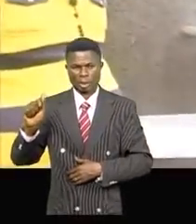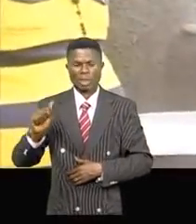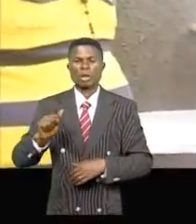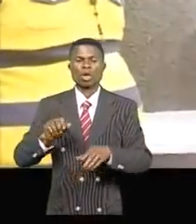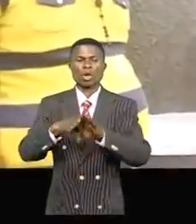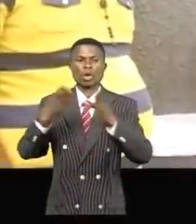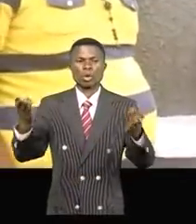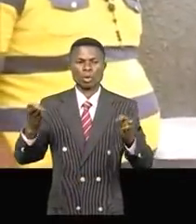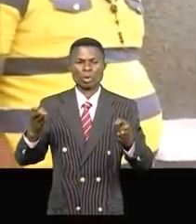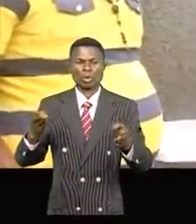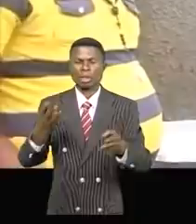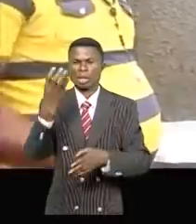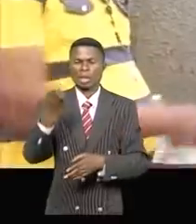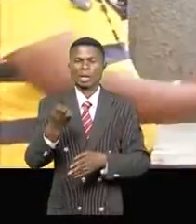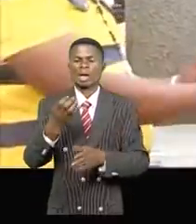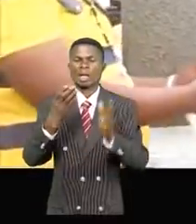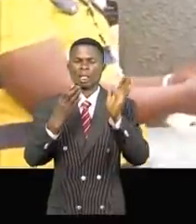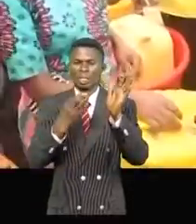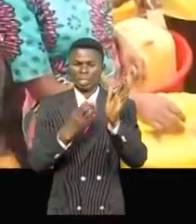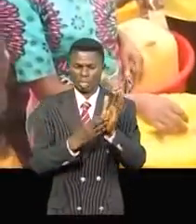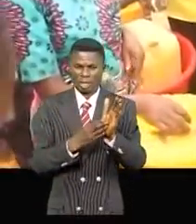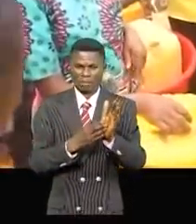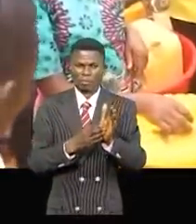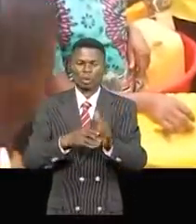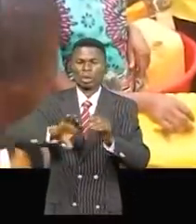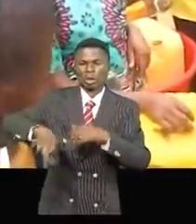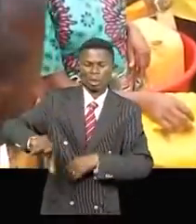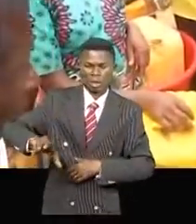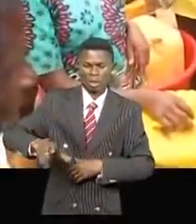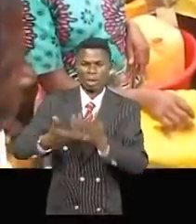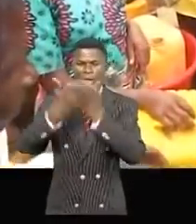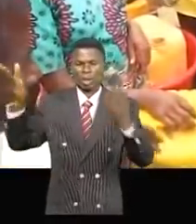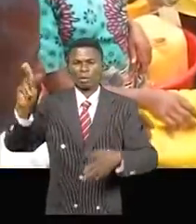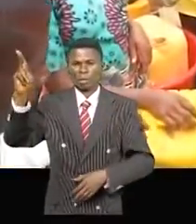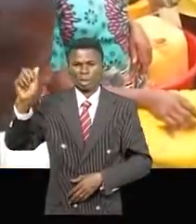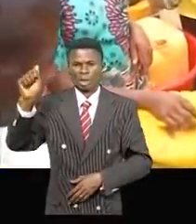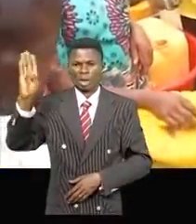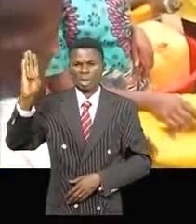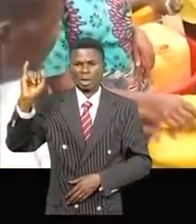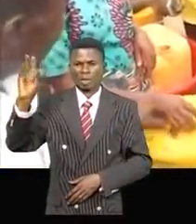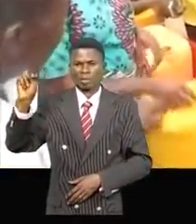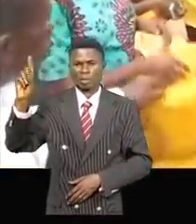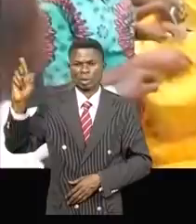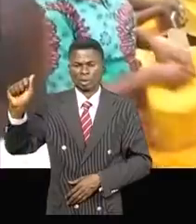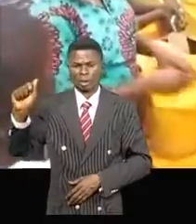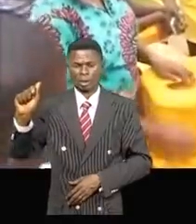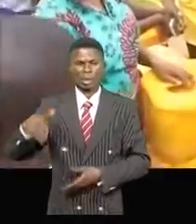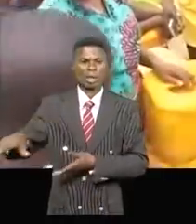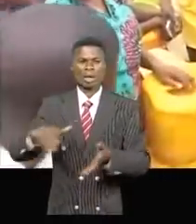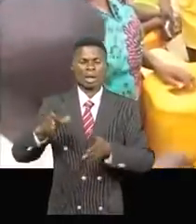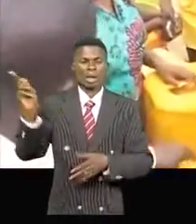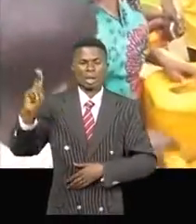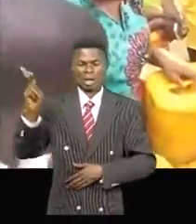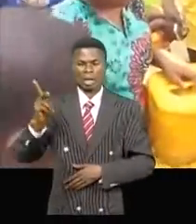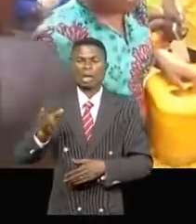l'inauguration de la 41e bonne fontaine à travers la ville de Kabinda afin de permettre à la population de l'avenue Sapukasai